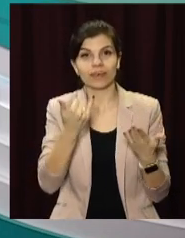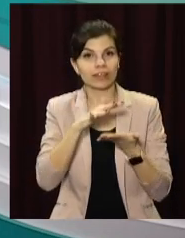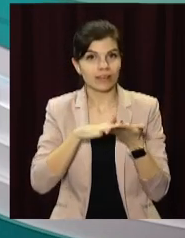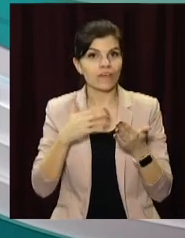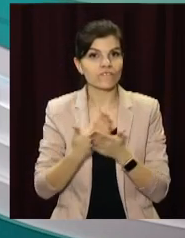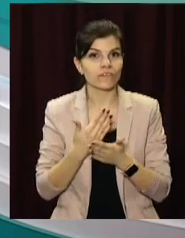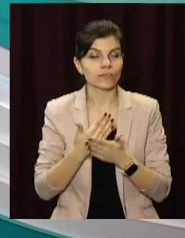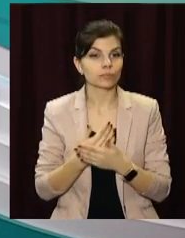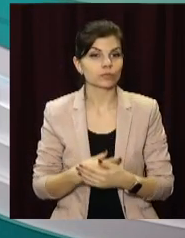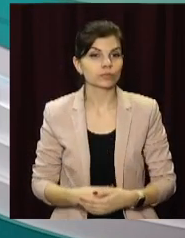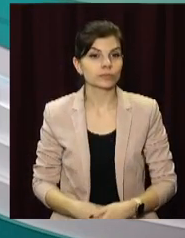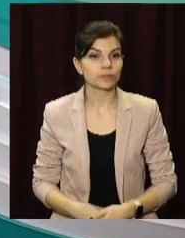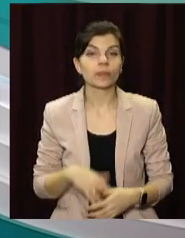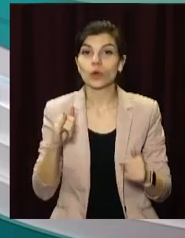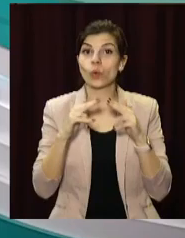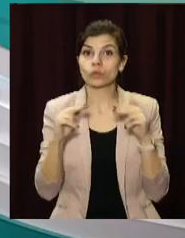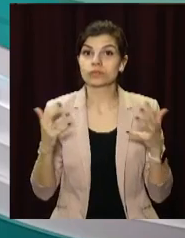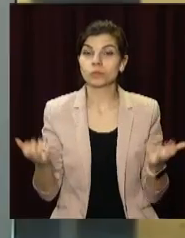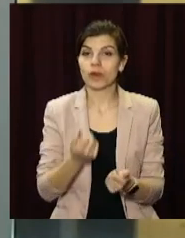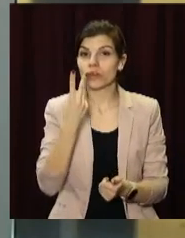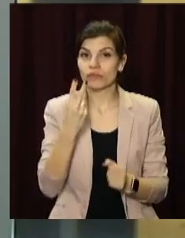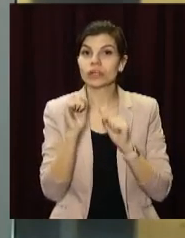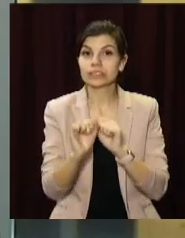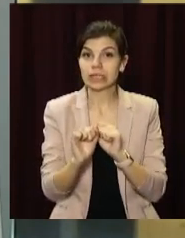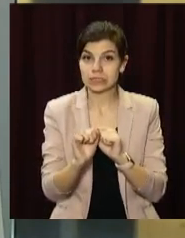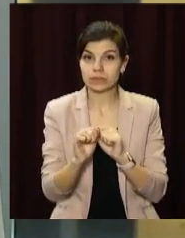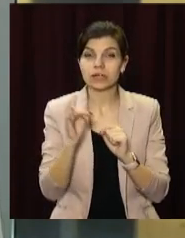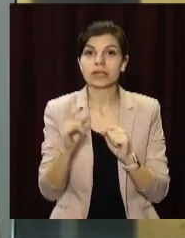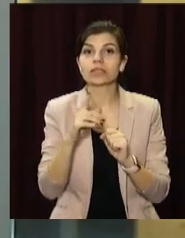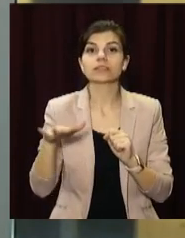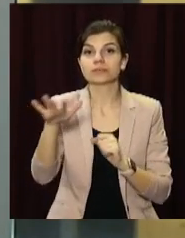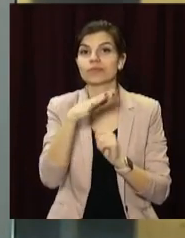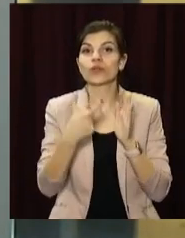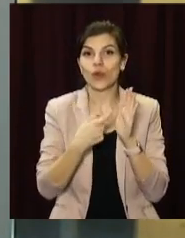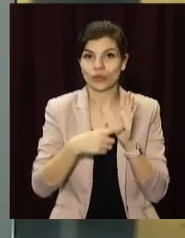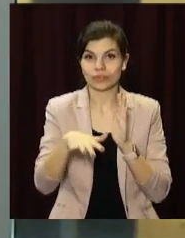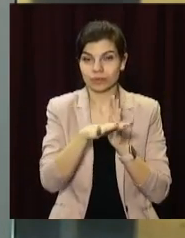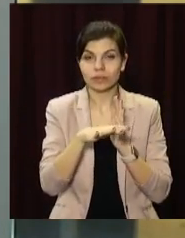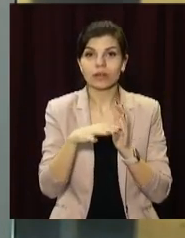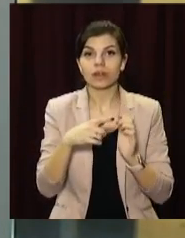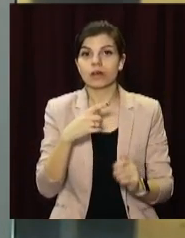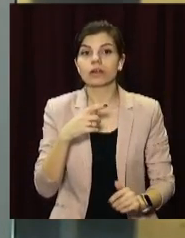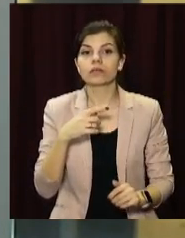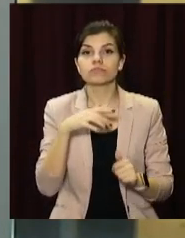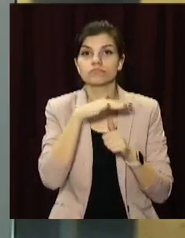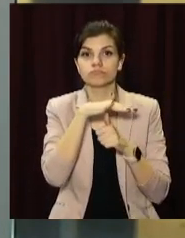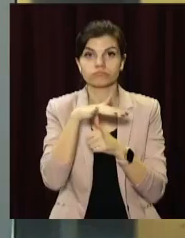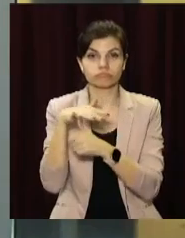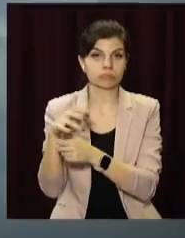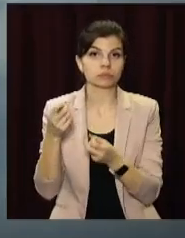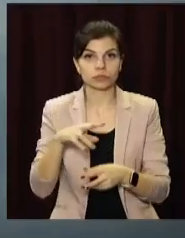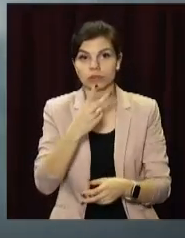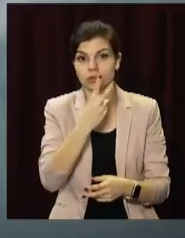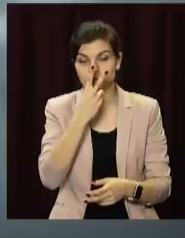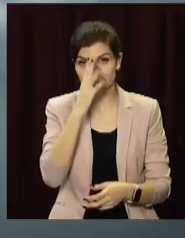події понеділка та вихідних дивіться далі у випуску. У Дніпрі рятують двох захисників. Із зони бойових дій бійців